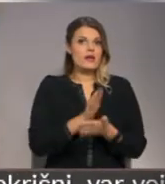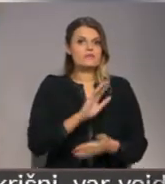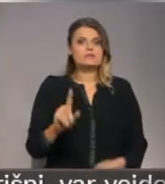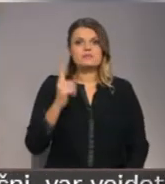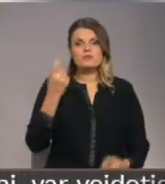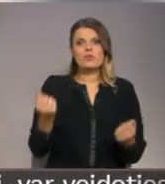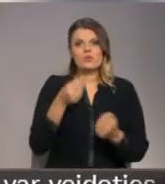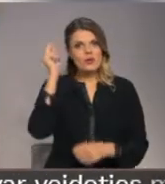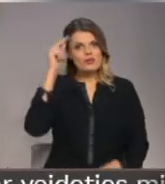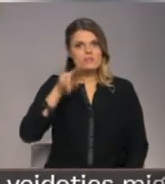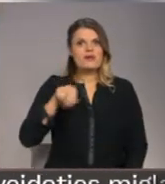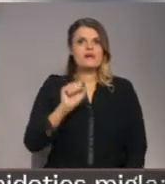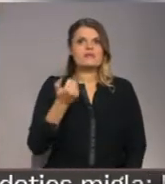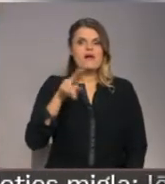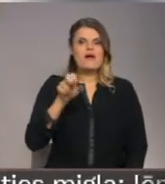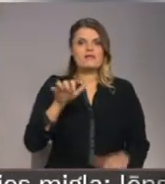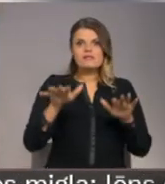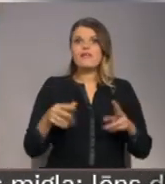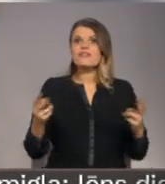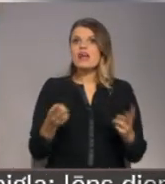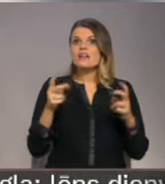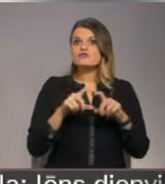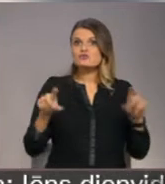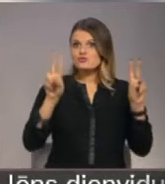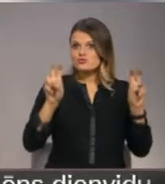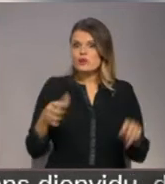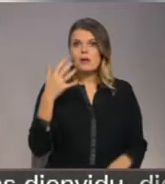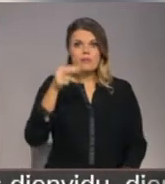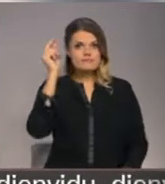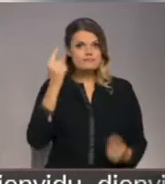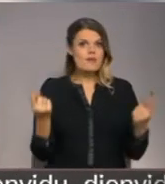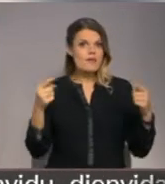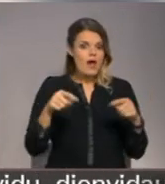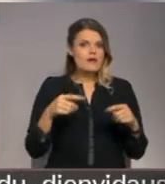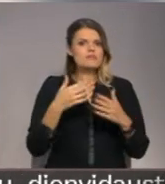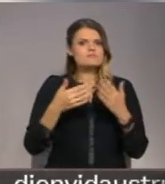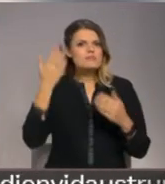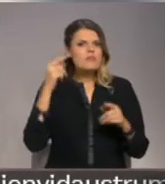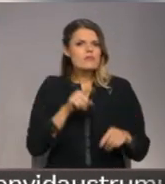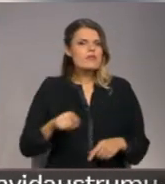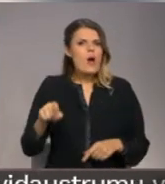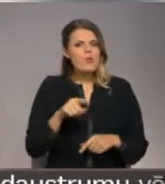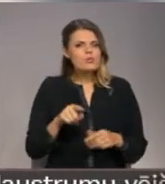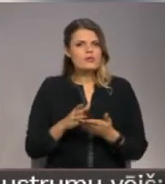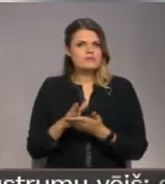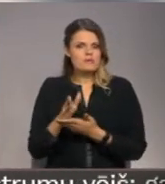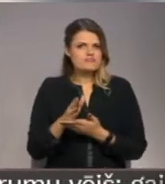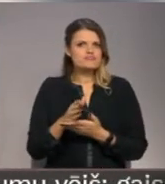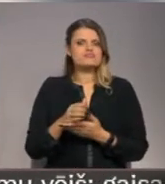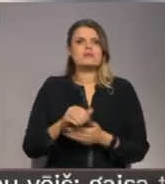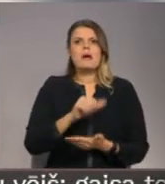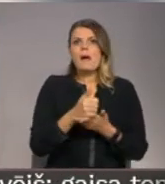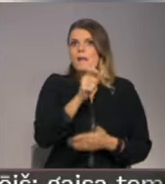Aizritējusi pirmā nodarbība Dagdā tradīcijas skolā. Piecu nodarbību laikā folkloras nozares pārstāvi un interesenti apgūs